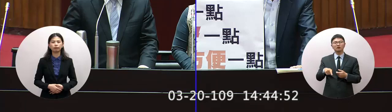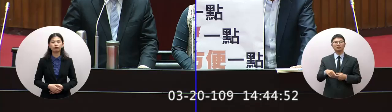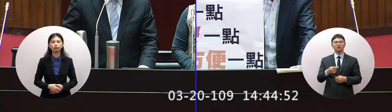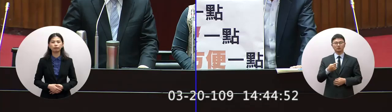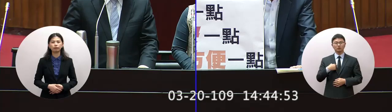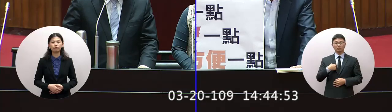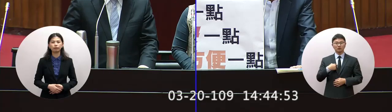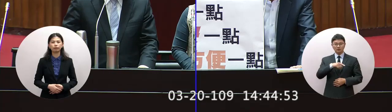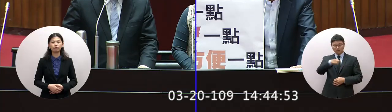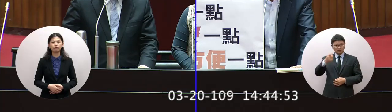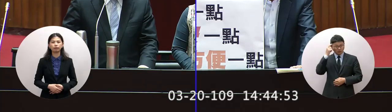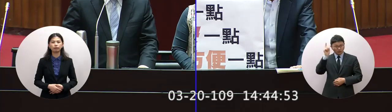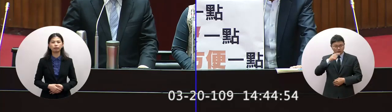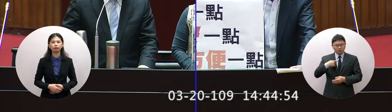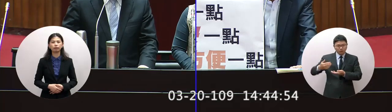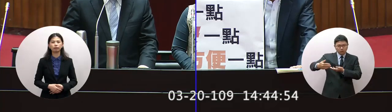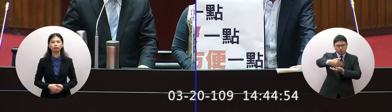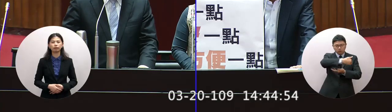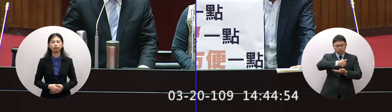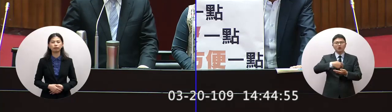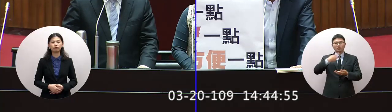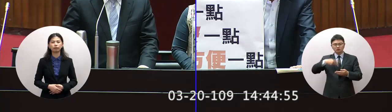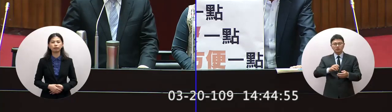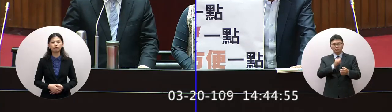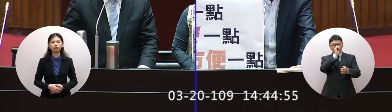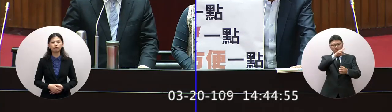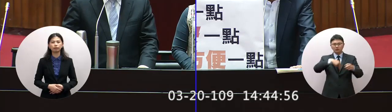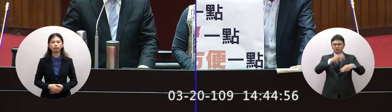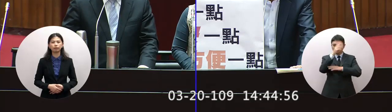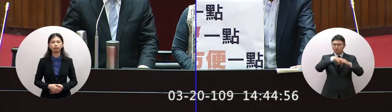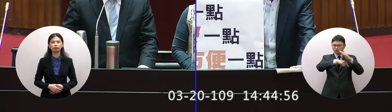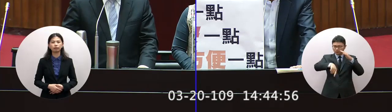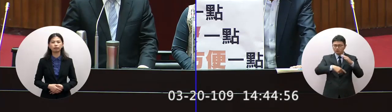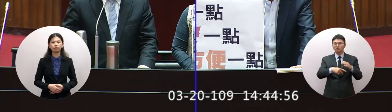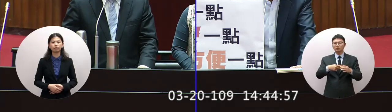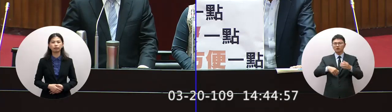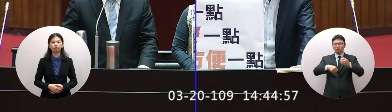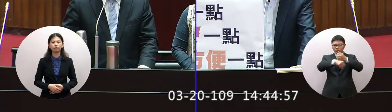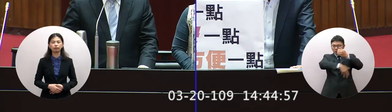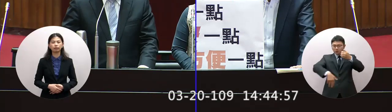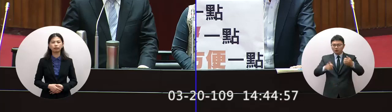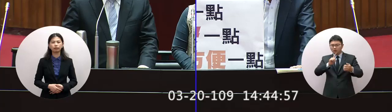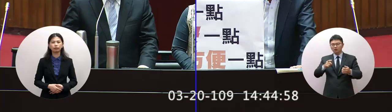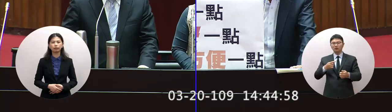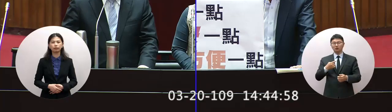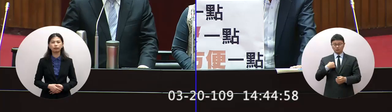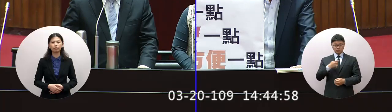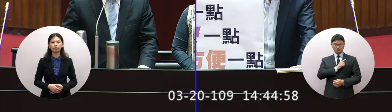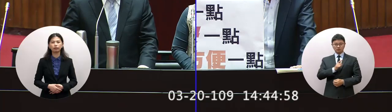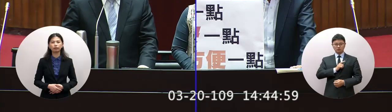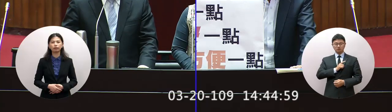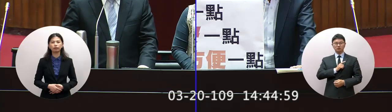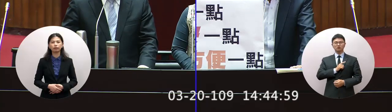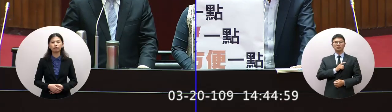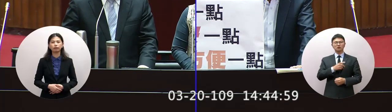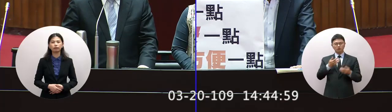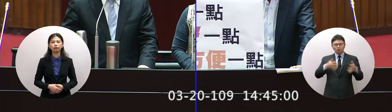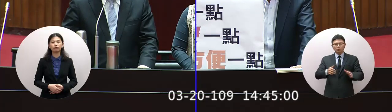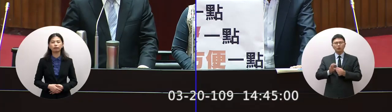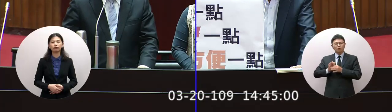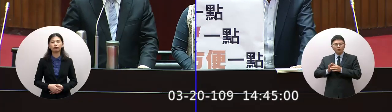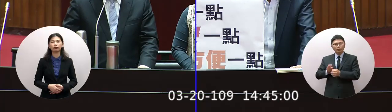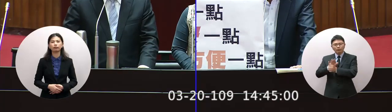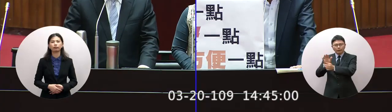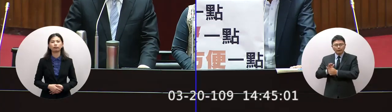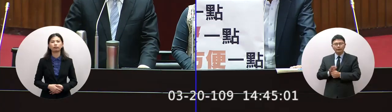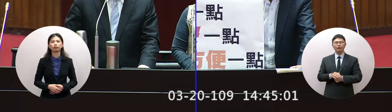分来看，我也会来收集他们的意见哦。那到时候可能也给我们行政院或者相关单位，请他们可以就我们的立场，可以多多来关心他们，因为毕